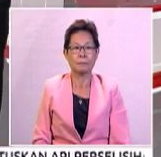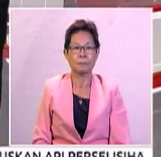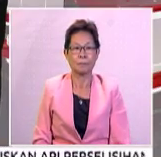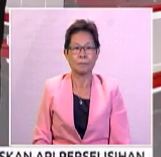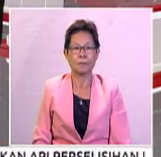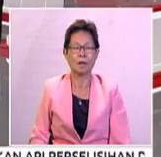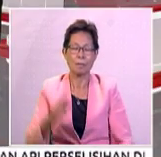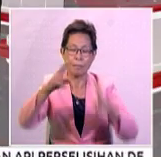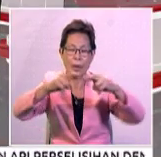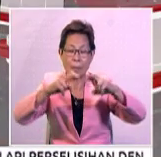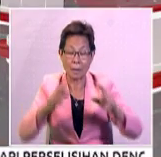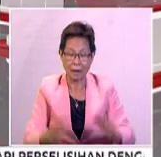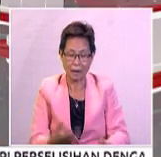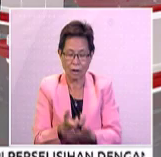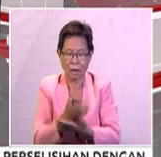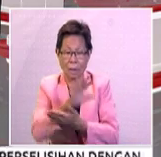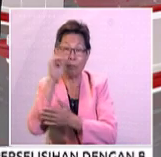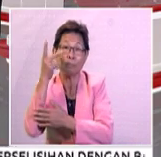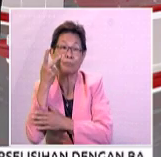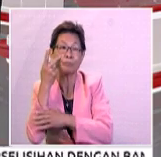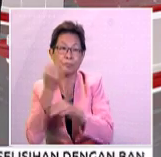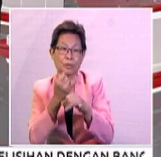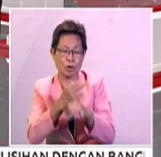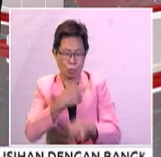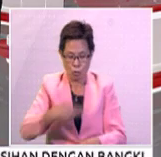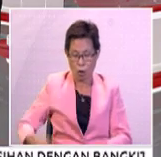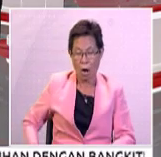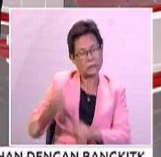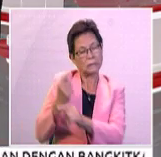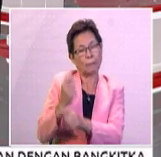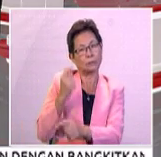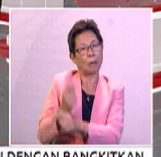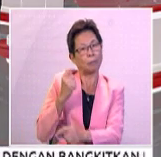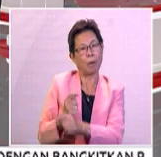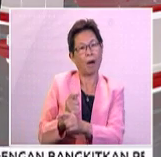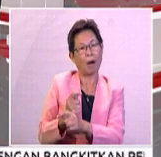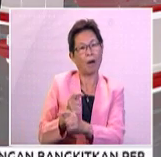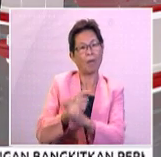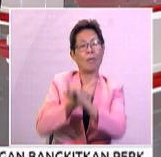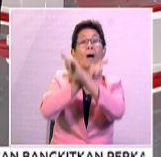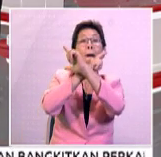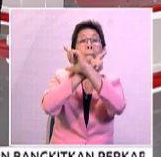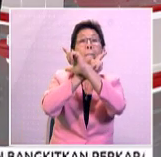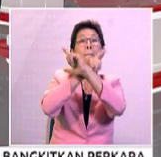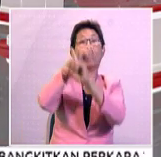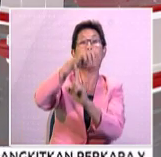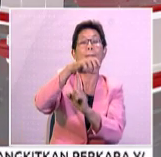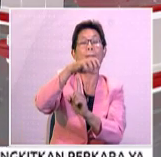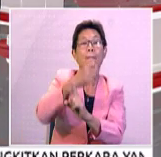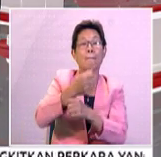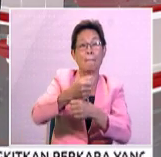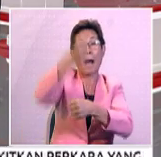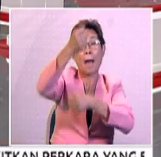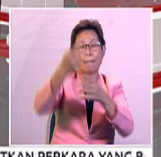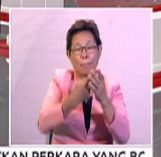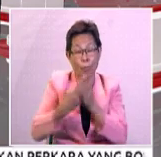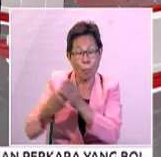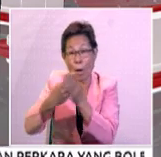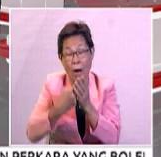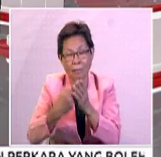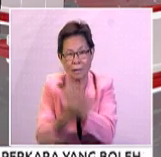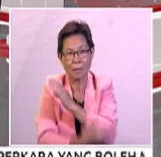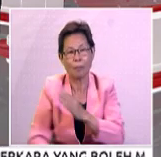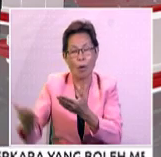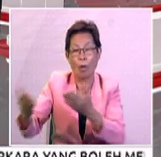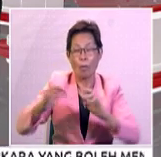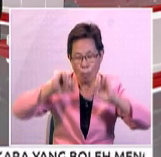Bagi penganalisis ekonomi dan politik, institusi diraja kekal sebagai payung perpaduan negara yang berupaya membawa imej politik dan